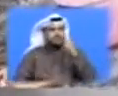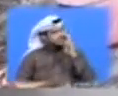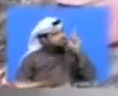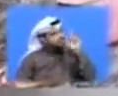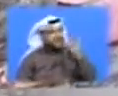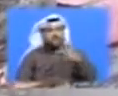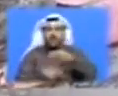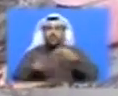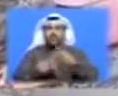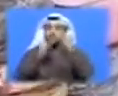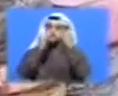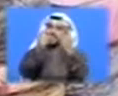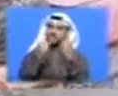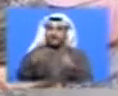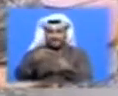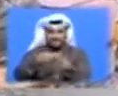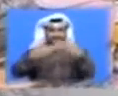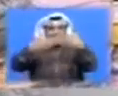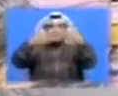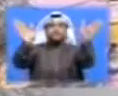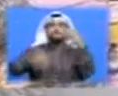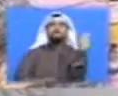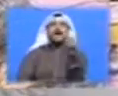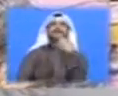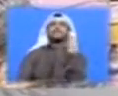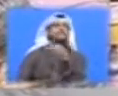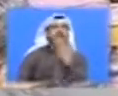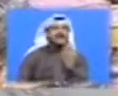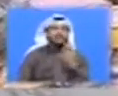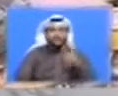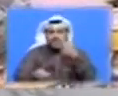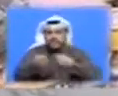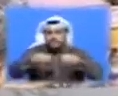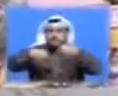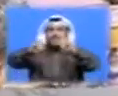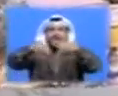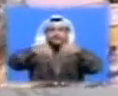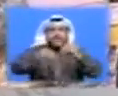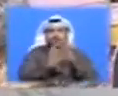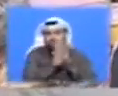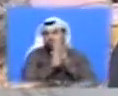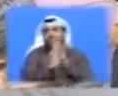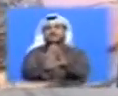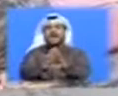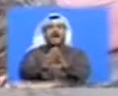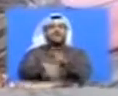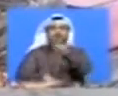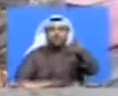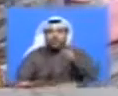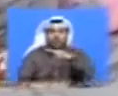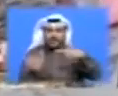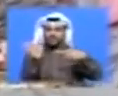الحملات الإنسانية في مساعدة إخواننا، وهو حق وواجب علينا مساعدة إخواننا السوريين في أي مكان